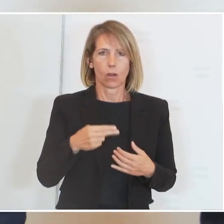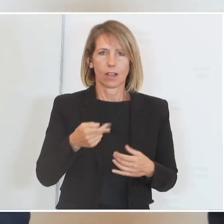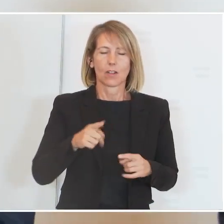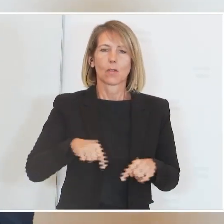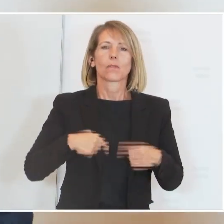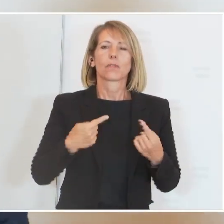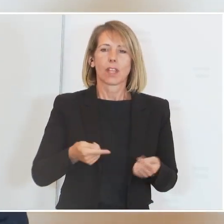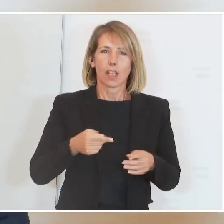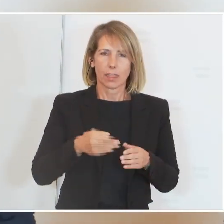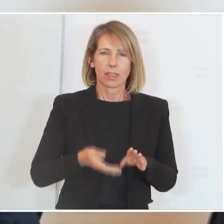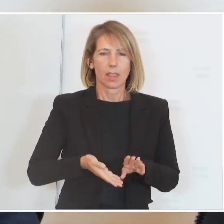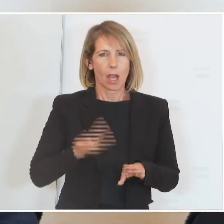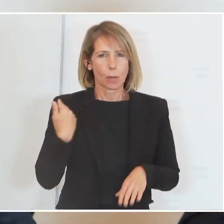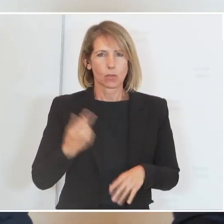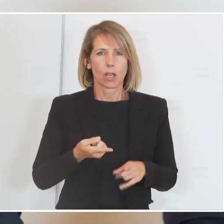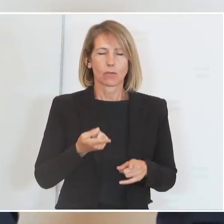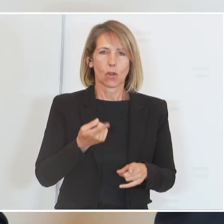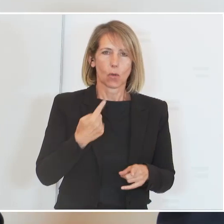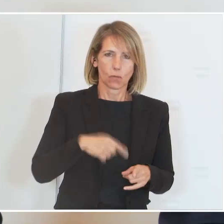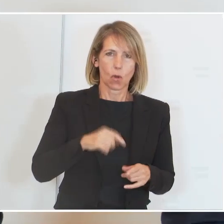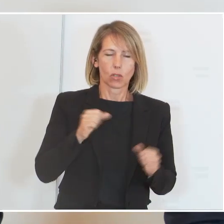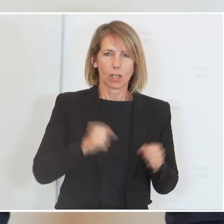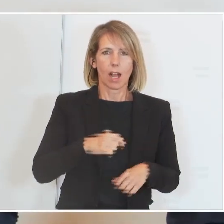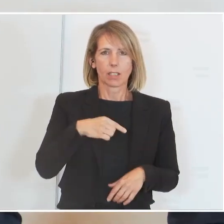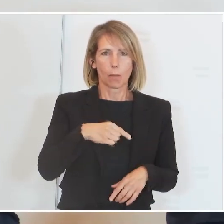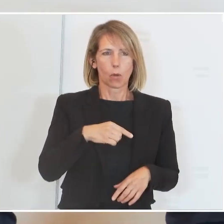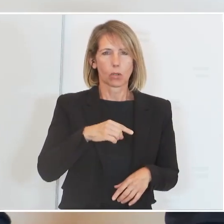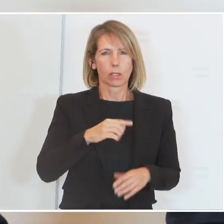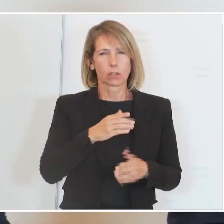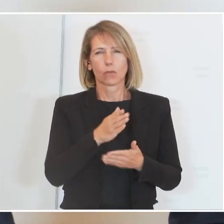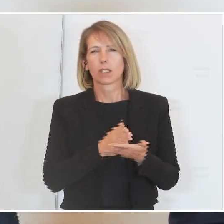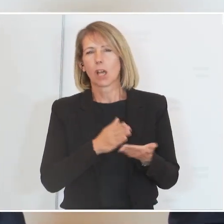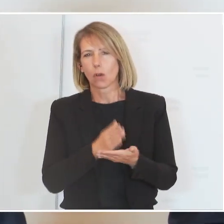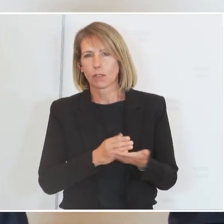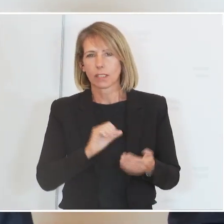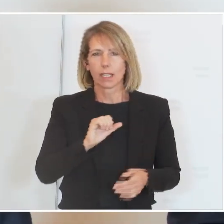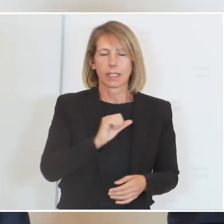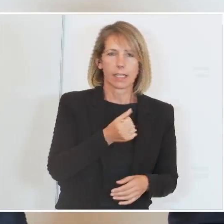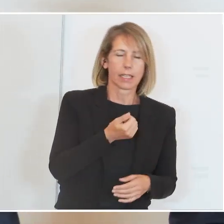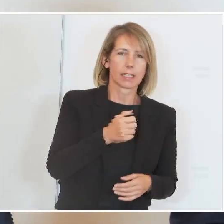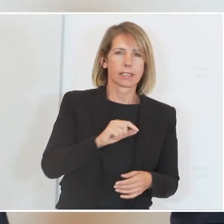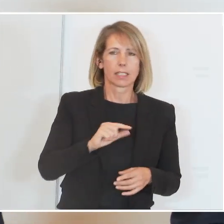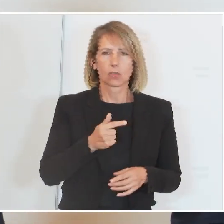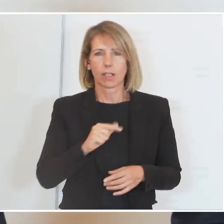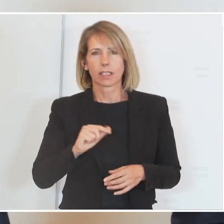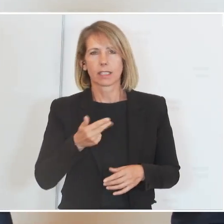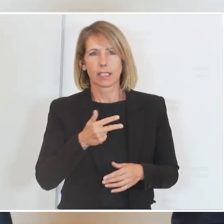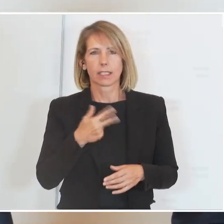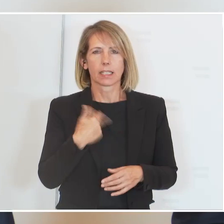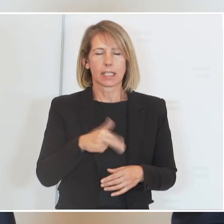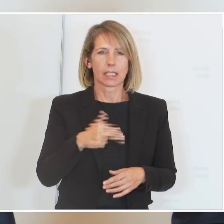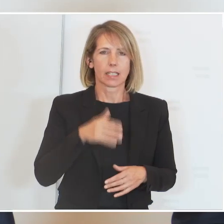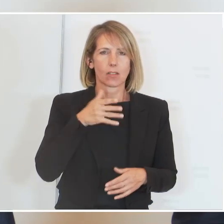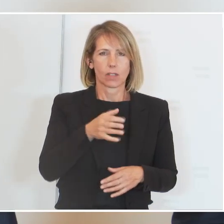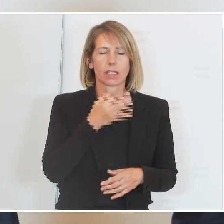was die Abschaffung der kalten Progression betrifft, und fürs zweite Drittel, ich gehe davon aus, dass wir da noch Näheres hören, für das dritte Drittel, sorry, noch Näheres hören